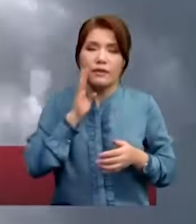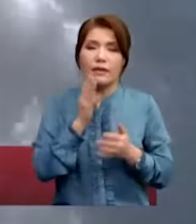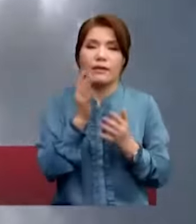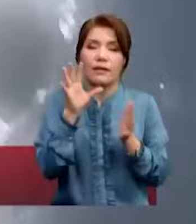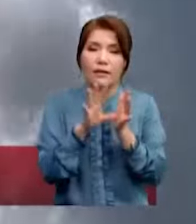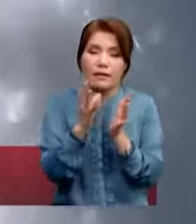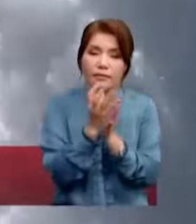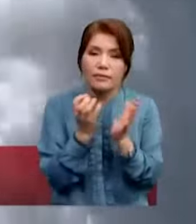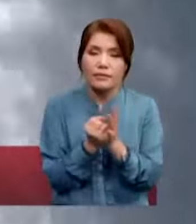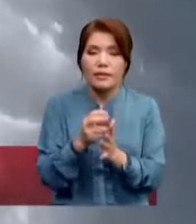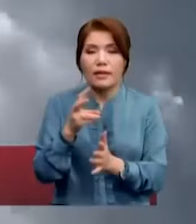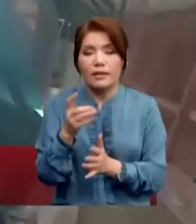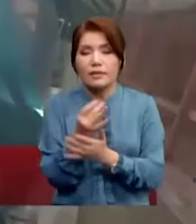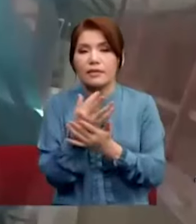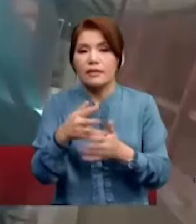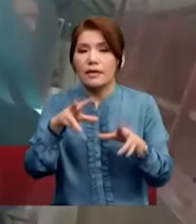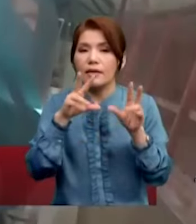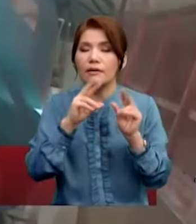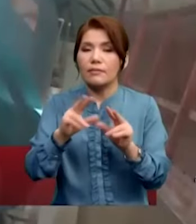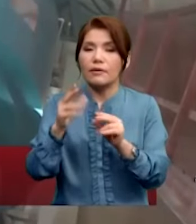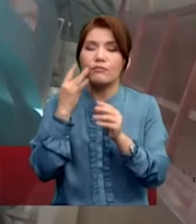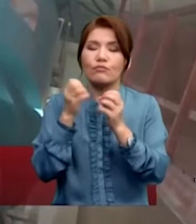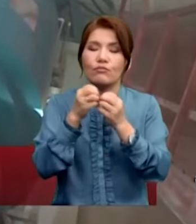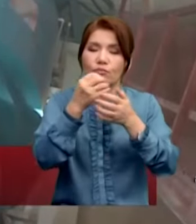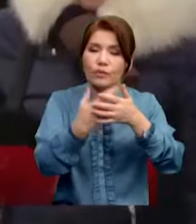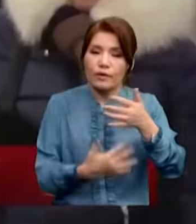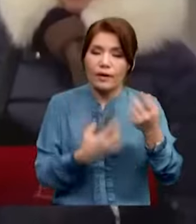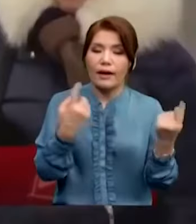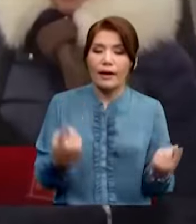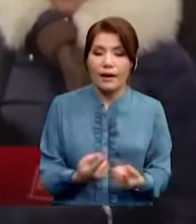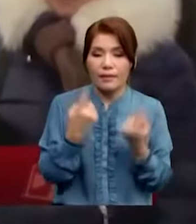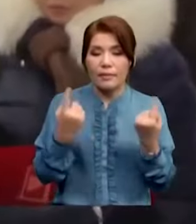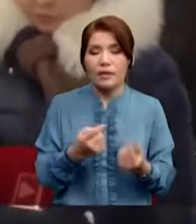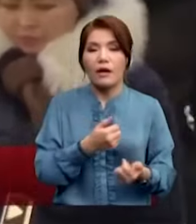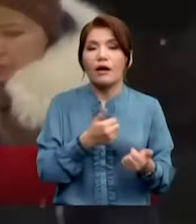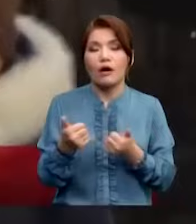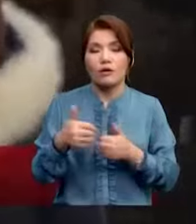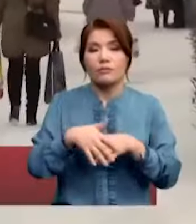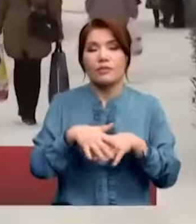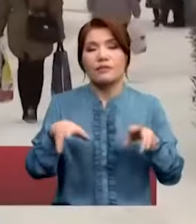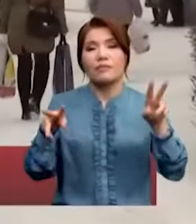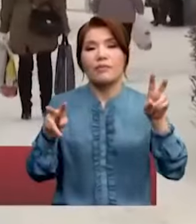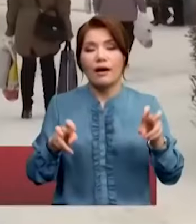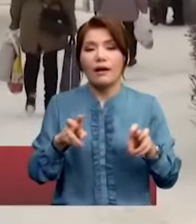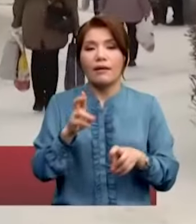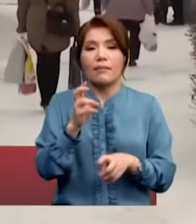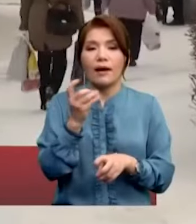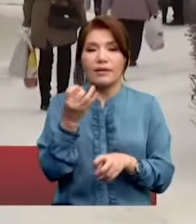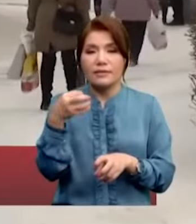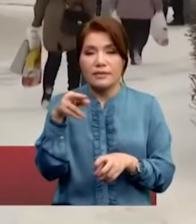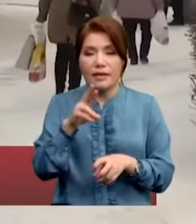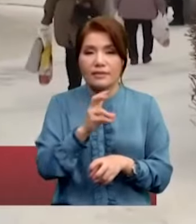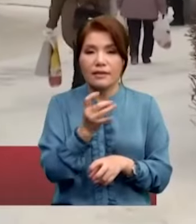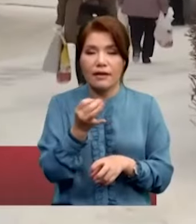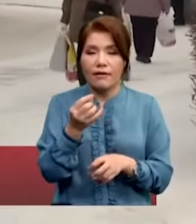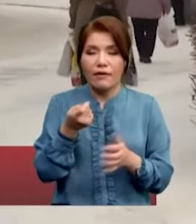и логистикой. Впрочем, обещаний, как правило, много. Но, как говорится в одной хорошей народной пословице, баснями соловья